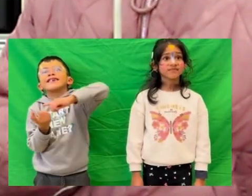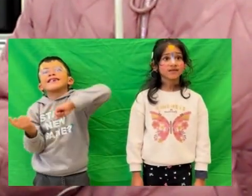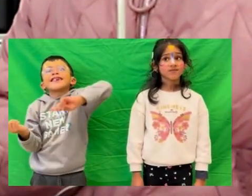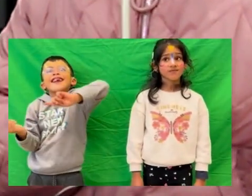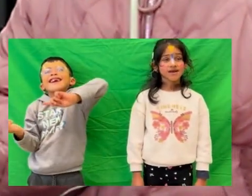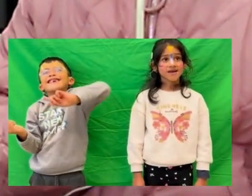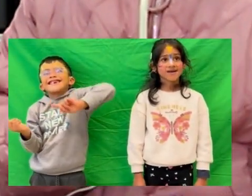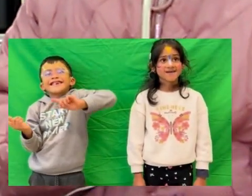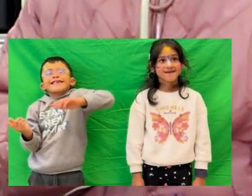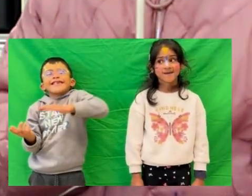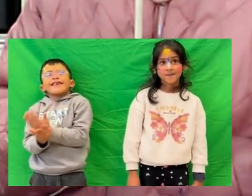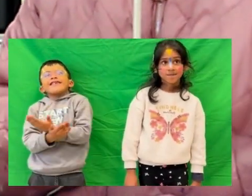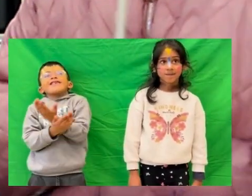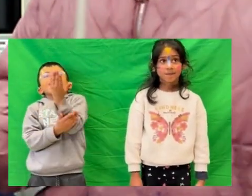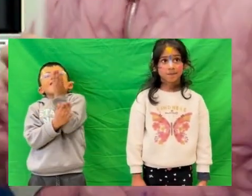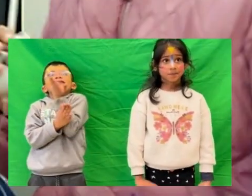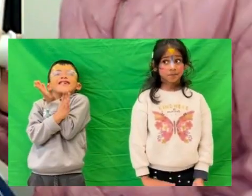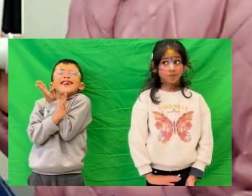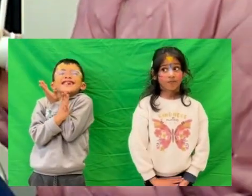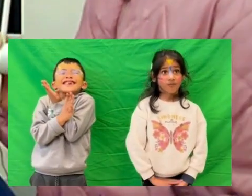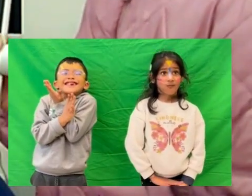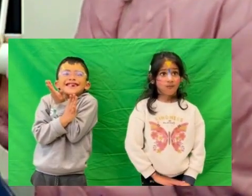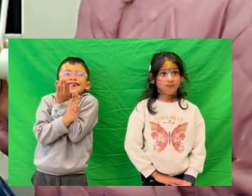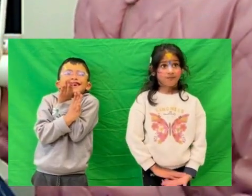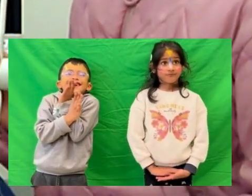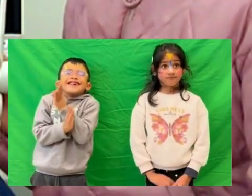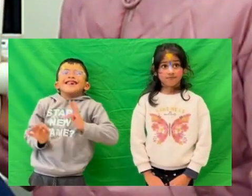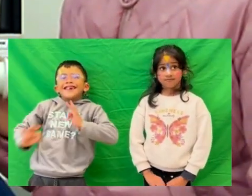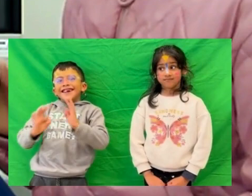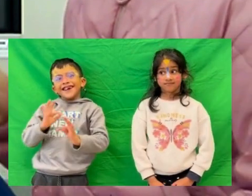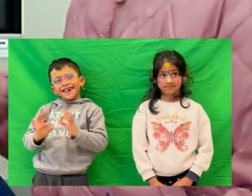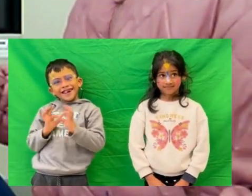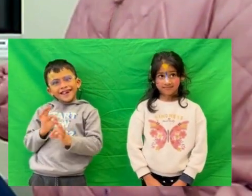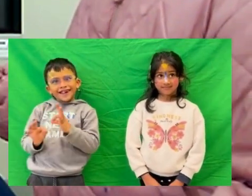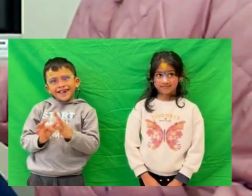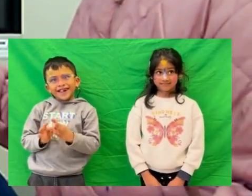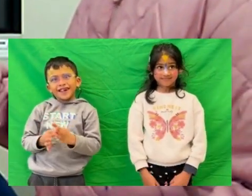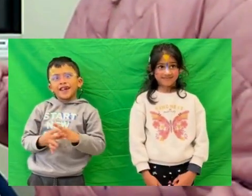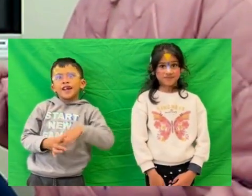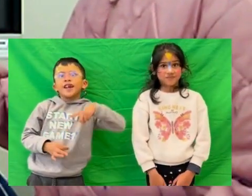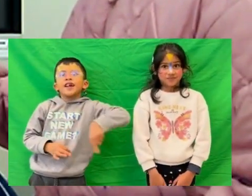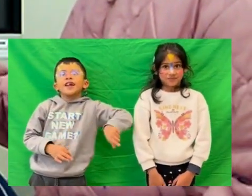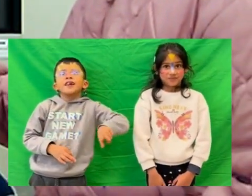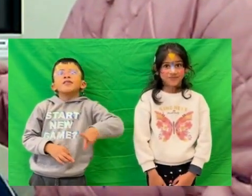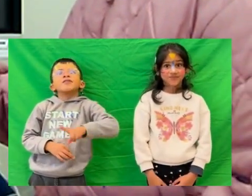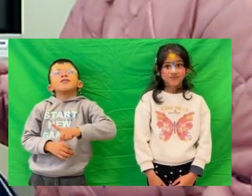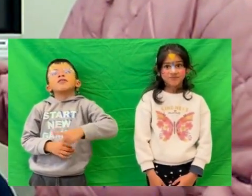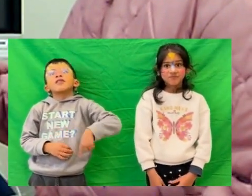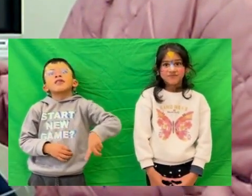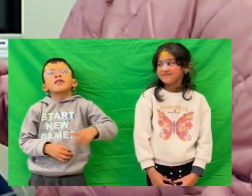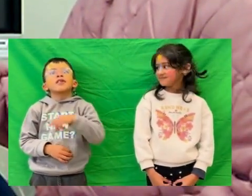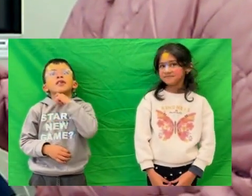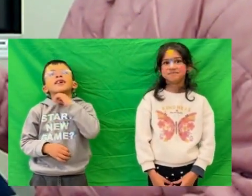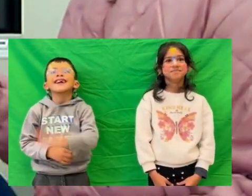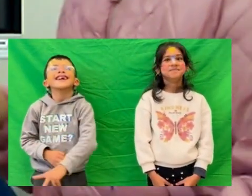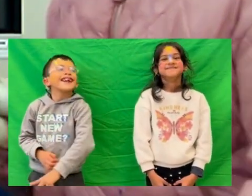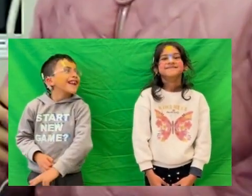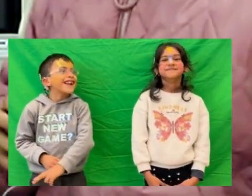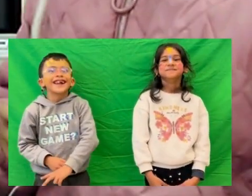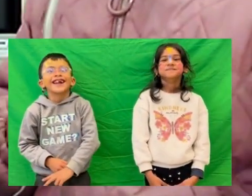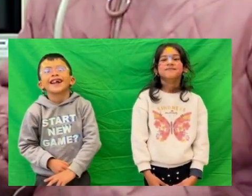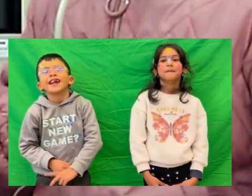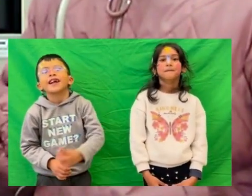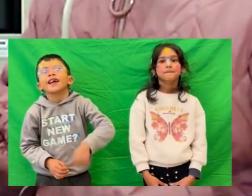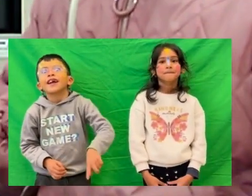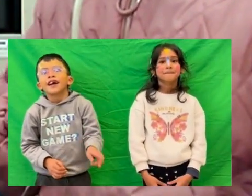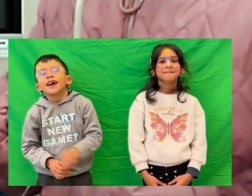Prest daude urrengo estariak. Nortzuk zarete? Gu Akram, Baede eta Jaiko gara. Eta zer